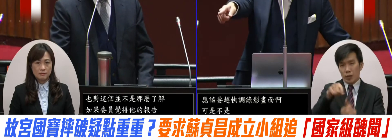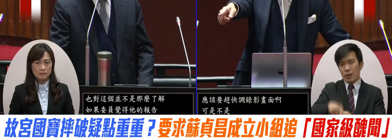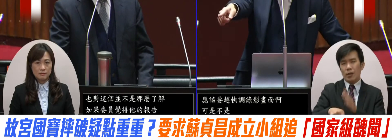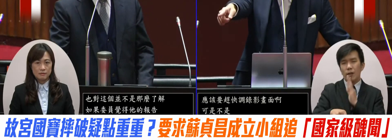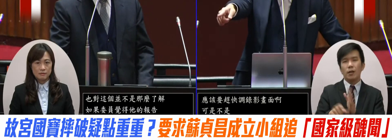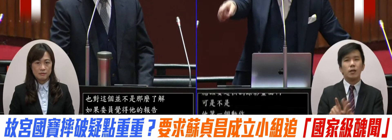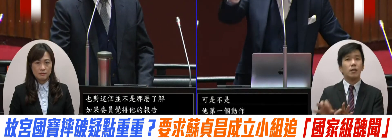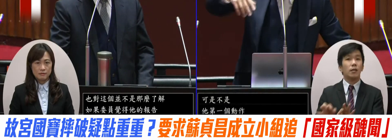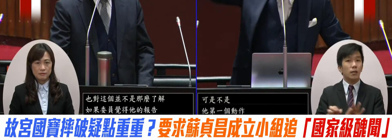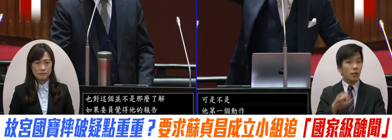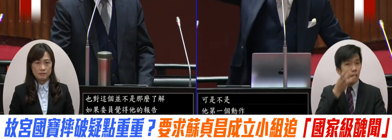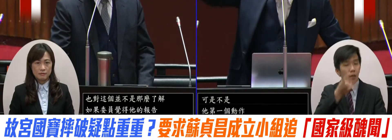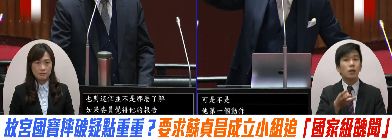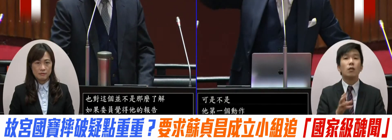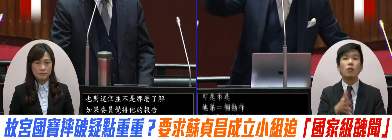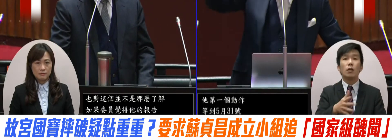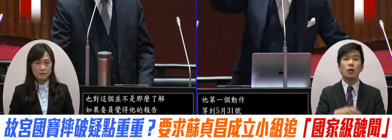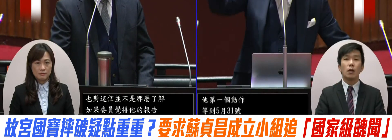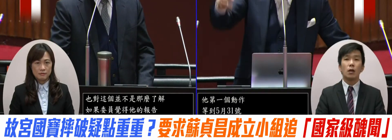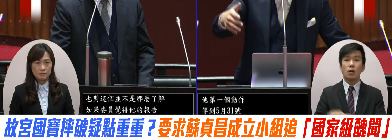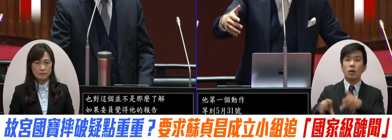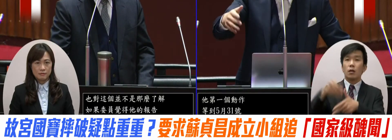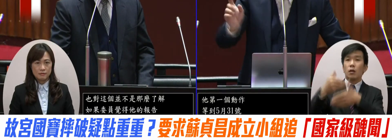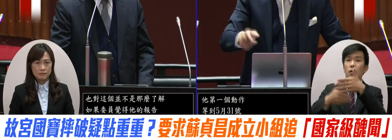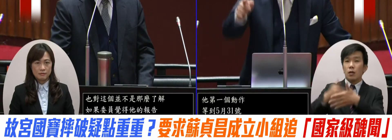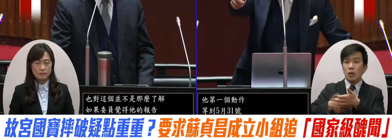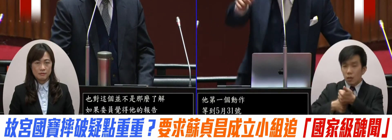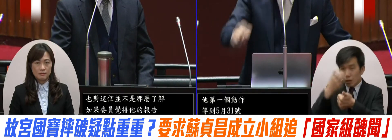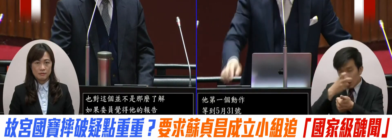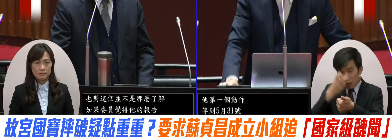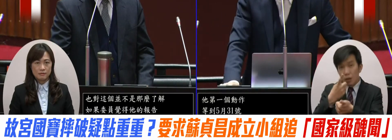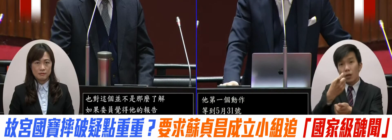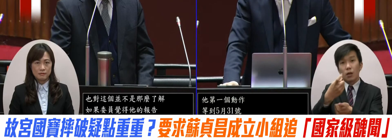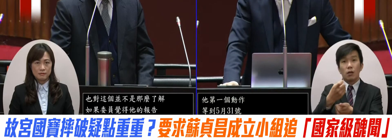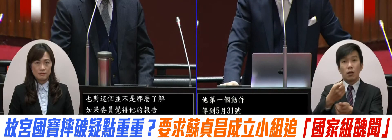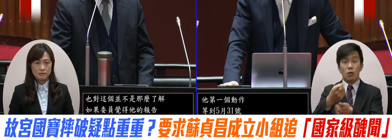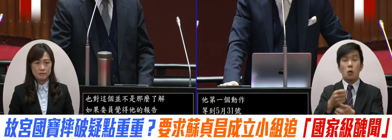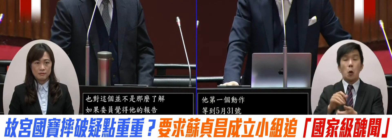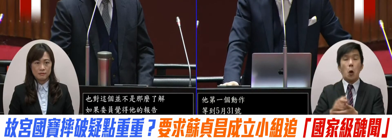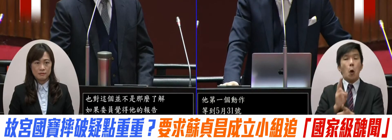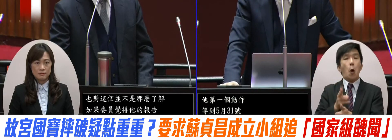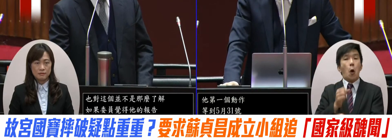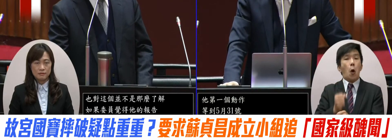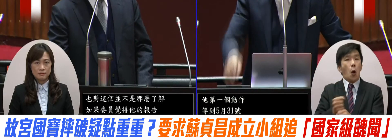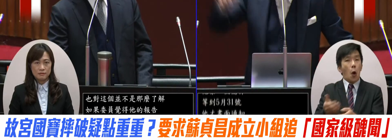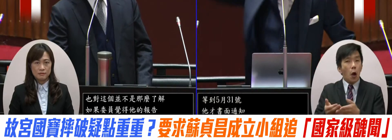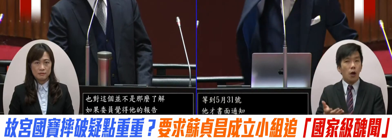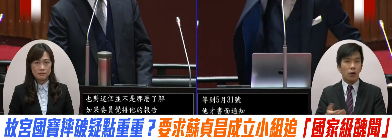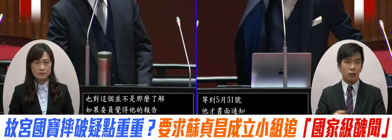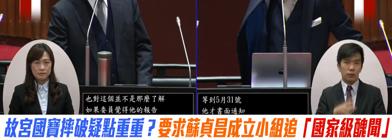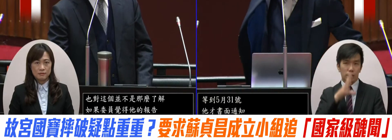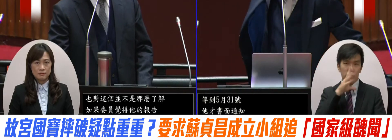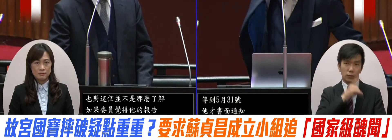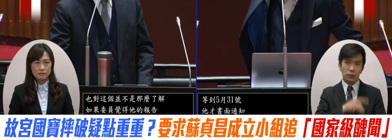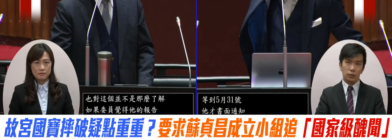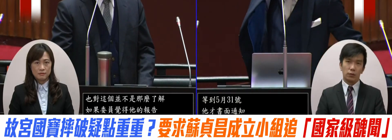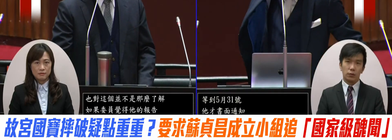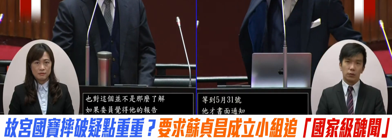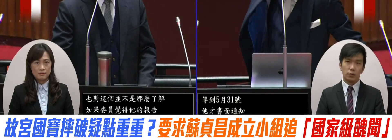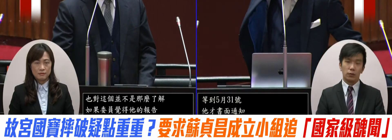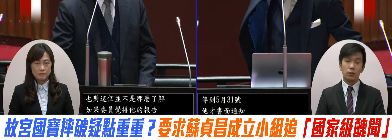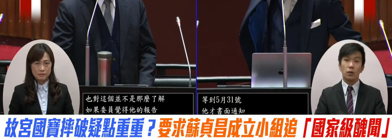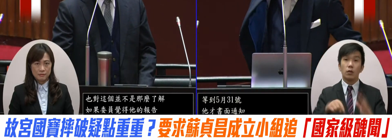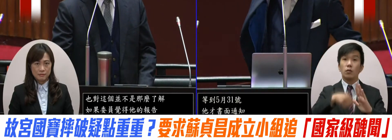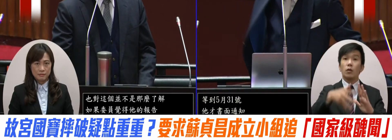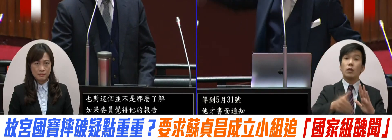拖了3个月，拖到那个监视器画面都看不到了，你才开始要调资料？院长，你是律